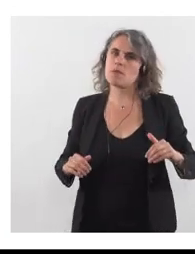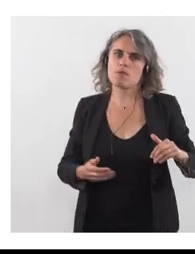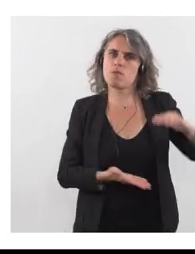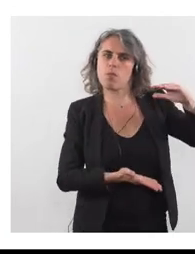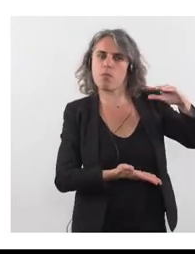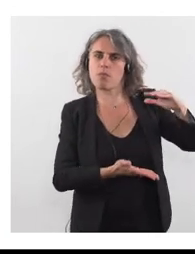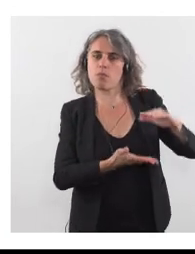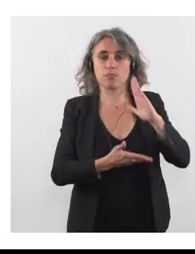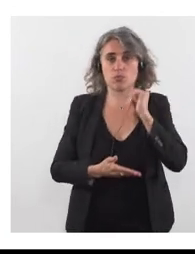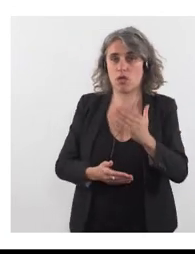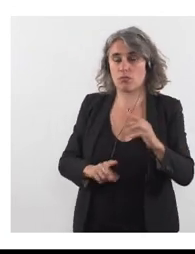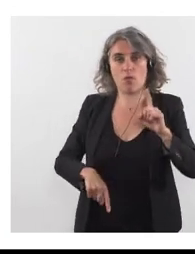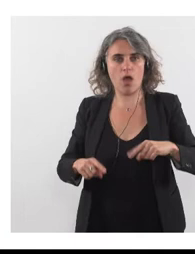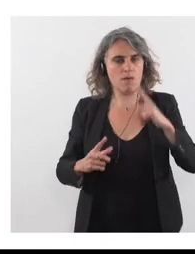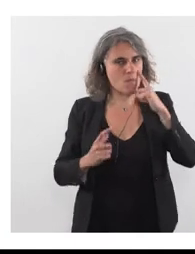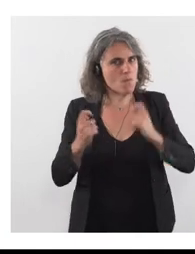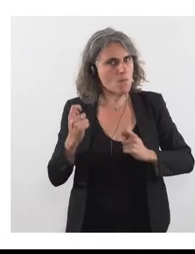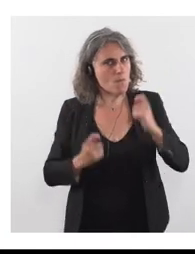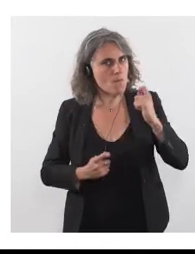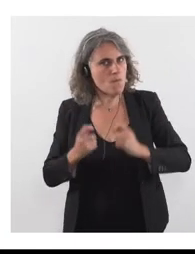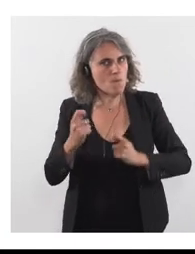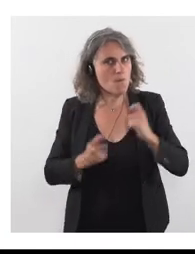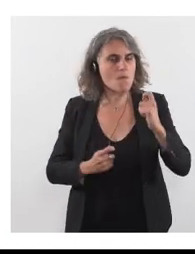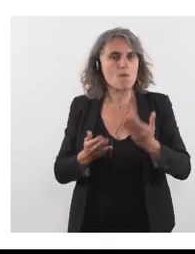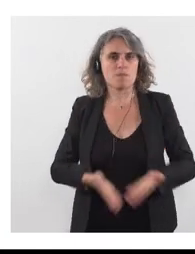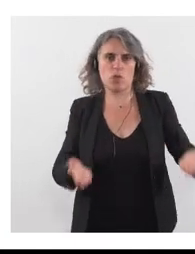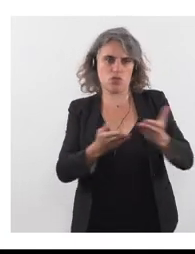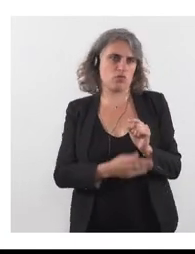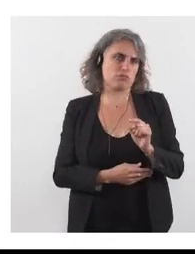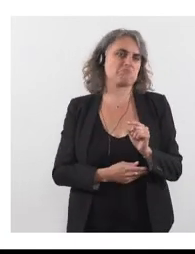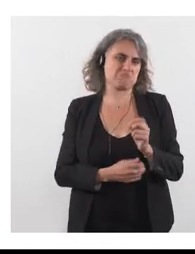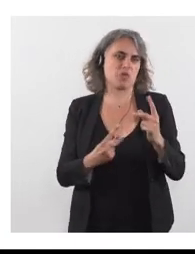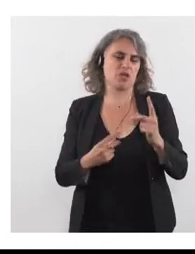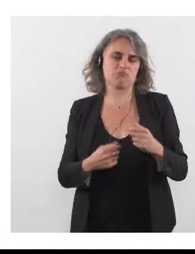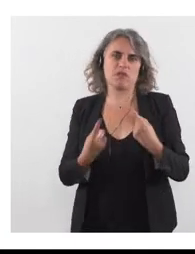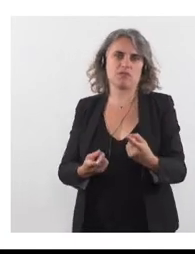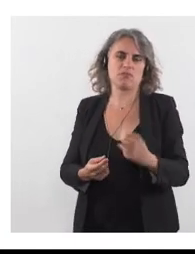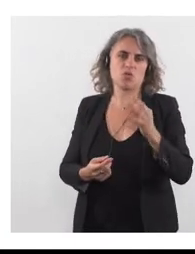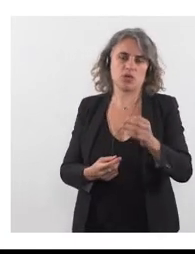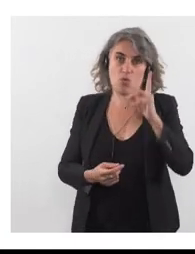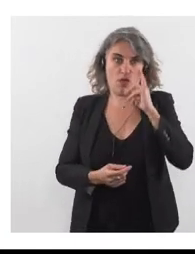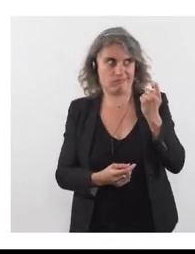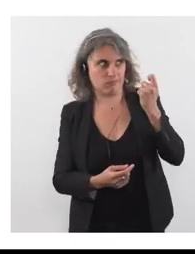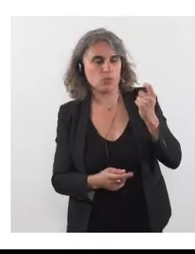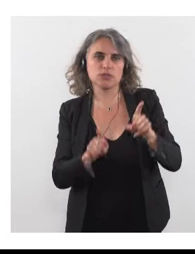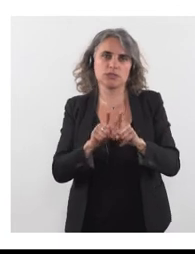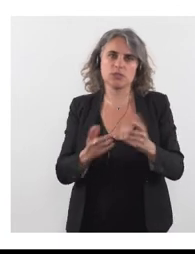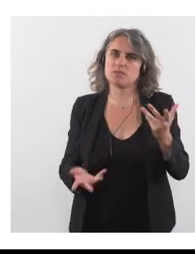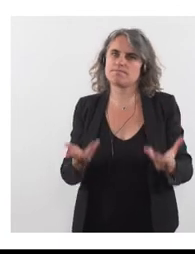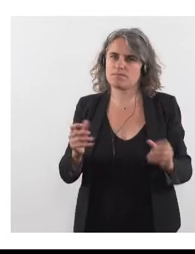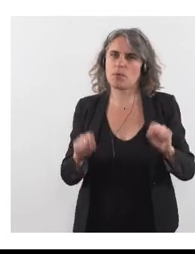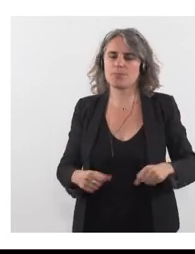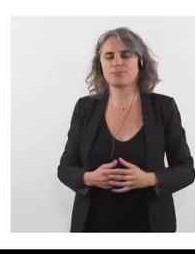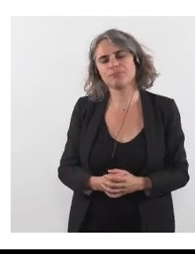relativement prudent dans les actions en justice, de bien choisir les cas, parce que ça a un impact financier et budgétaire. Dans